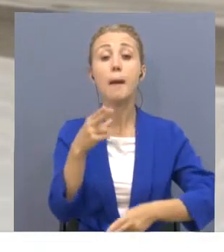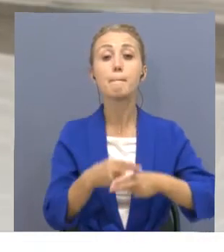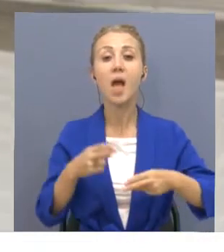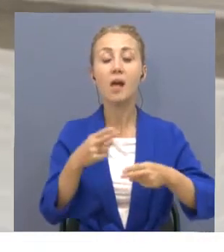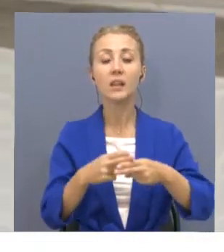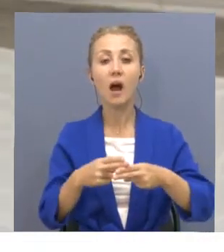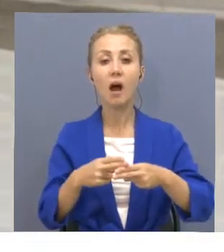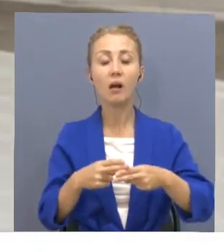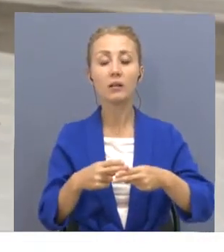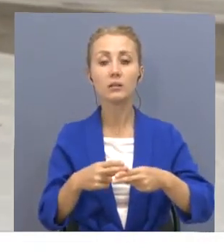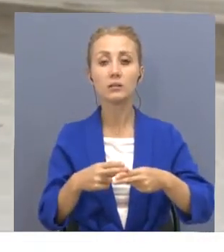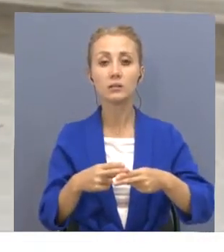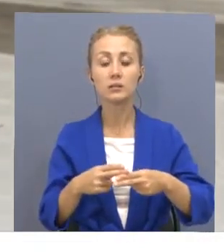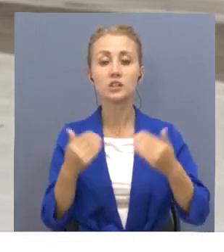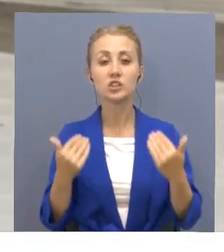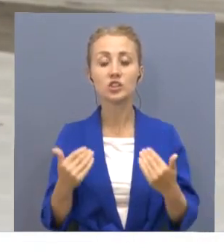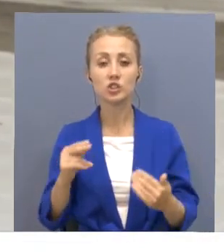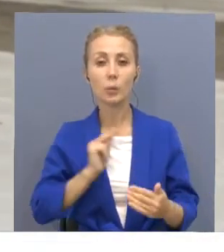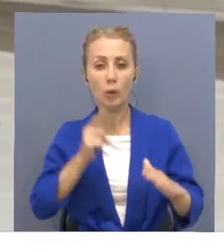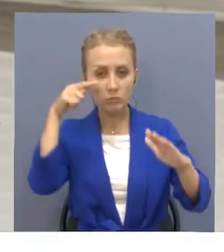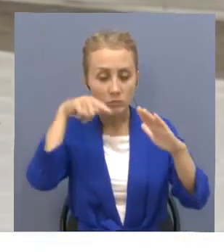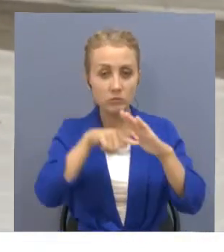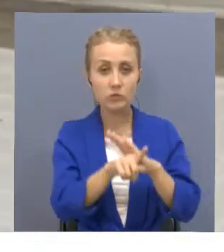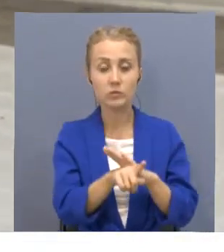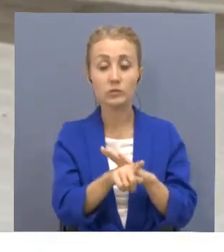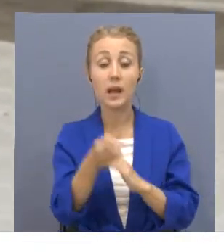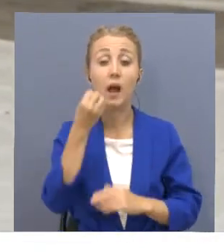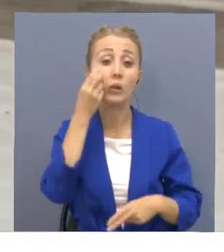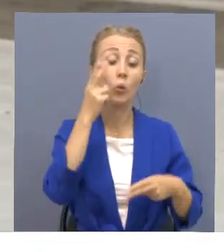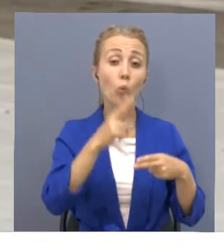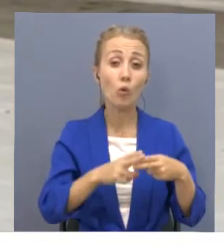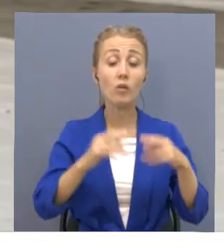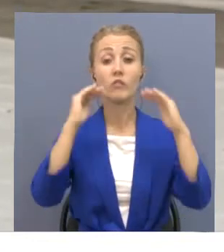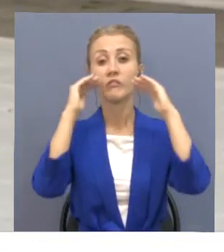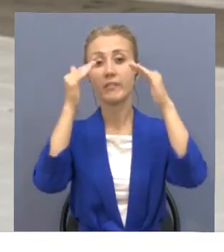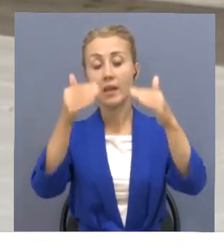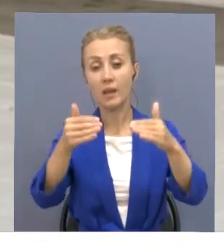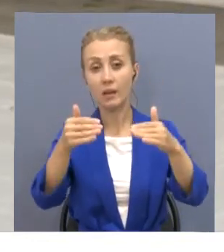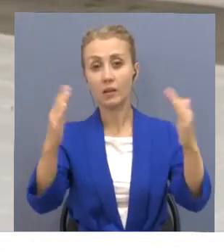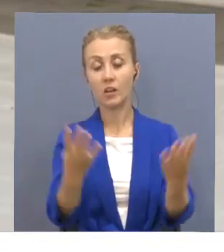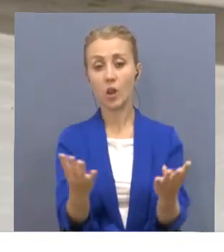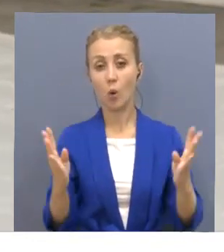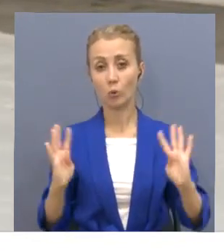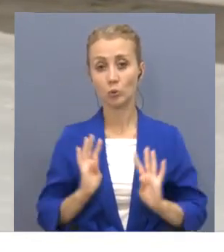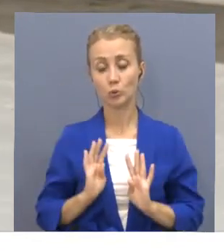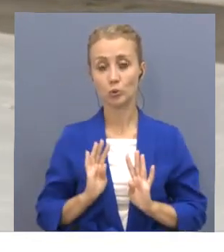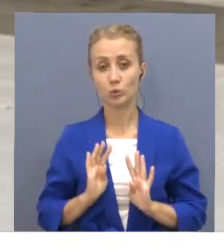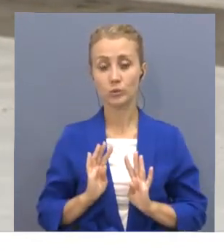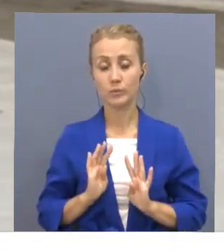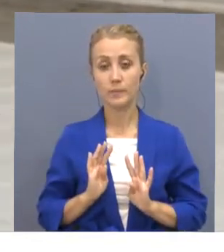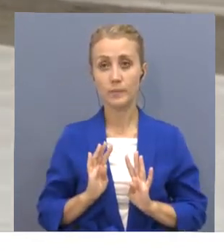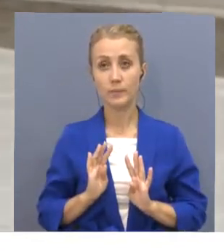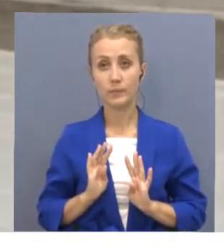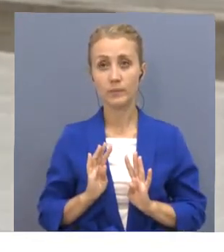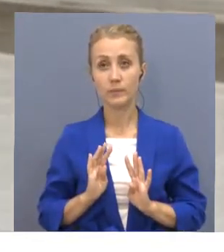Сейчас проводятся работы натяжения внутреннего тента, после этого верхний тент, наружный, так сказать. Потом после